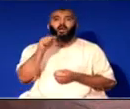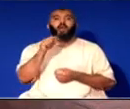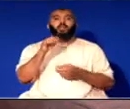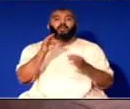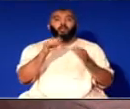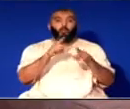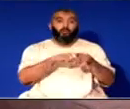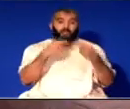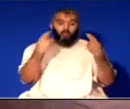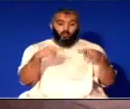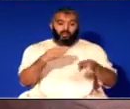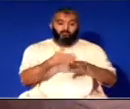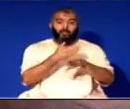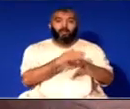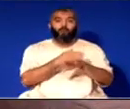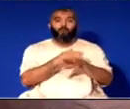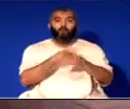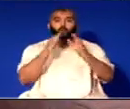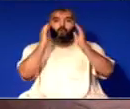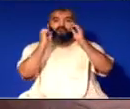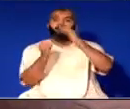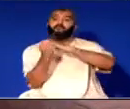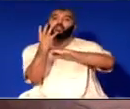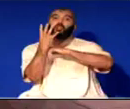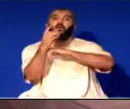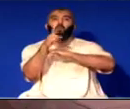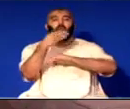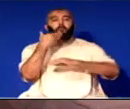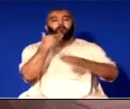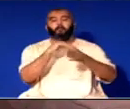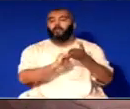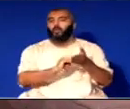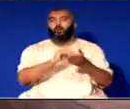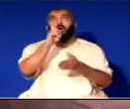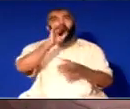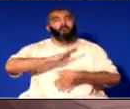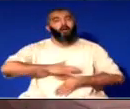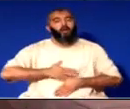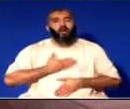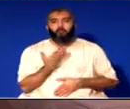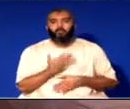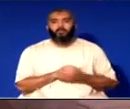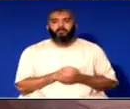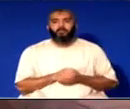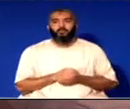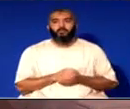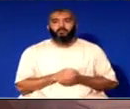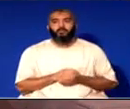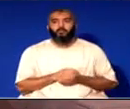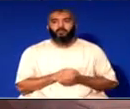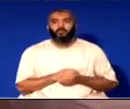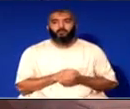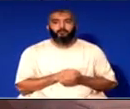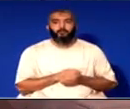الاوقات هيصلي فيه ويمتد حتى الاذان الاول. نعم. ولكن كيقول المؤذن الاذان الله اكبر خلاص هو انتهى